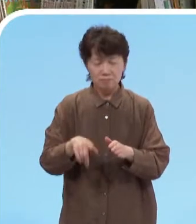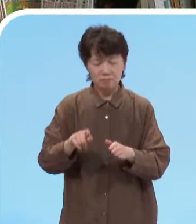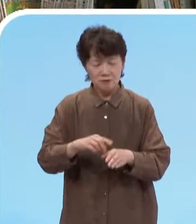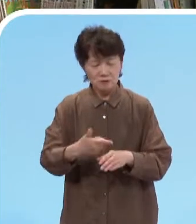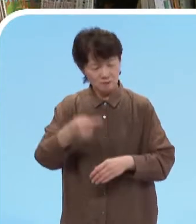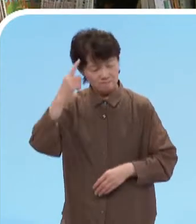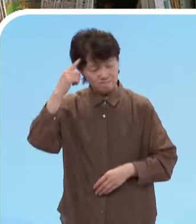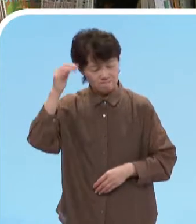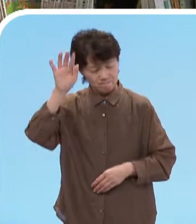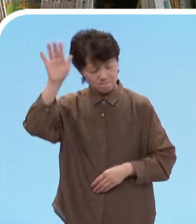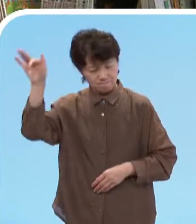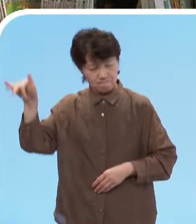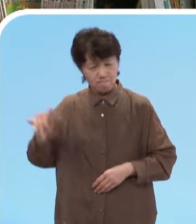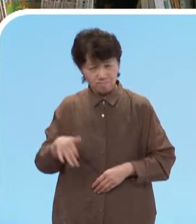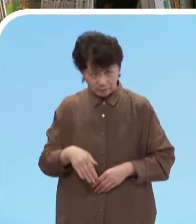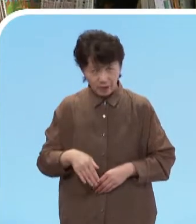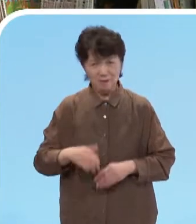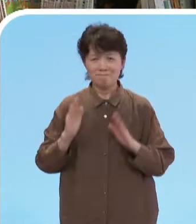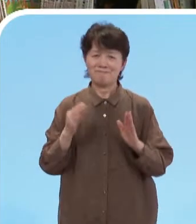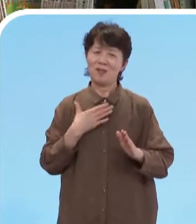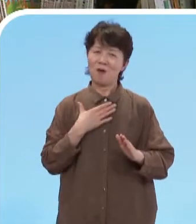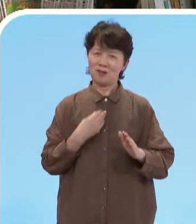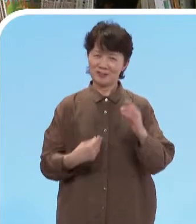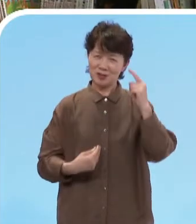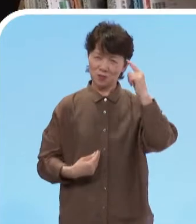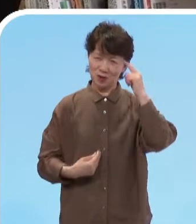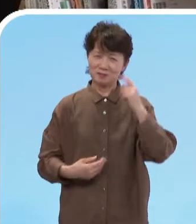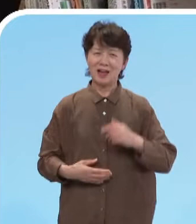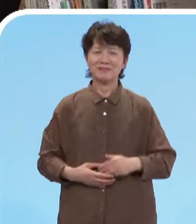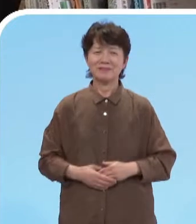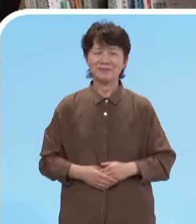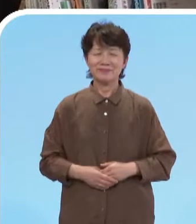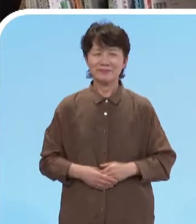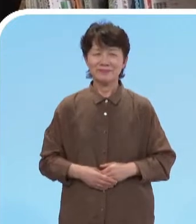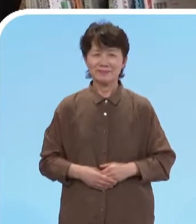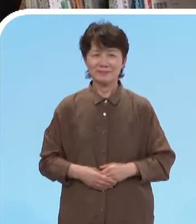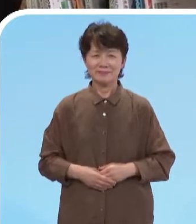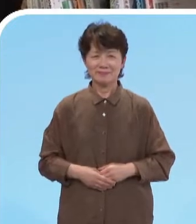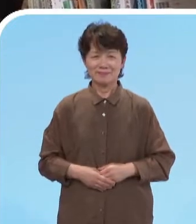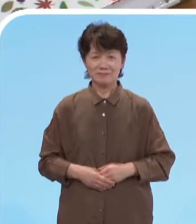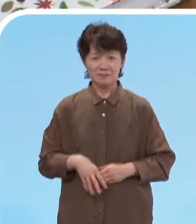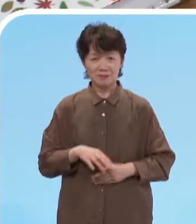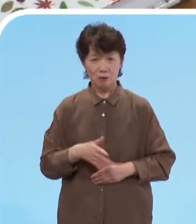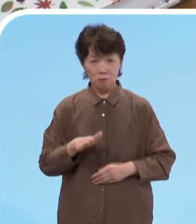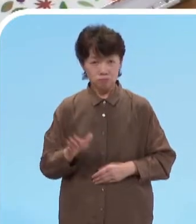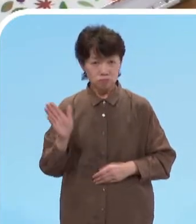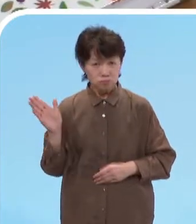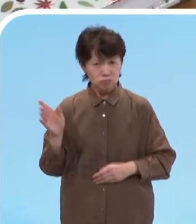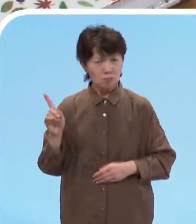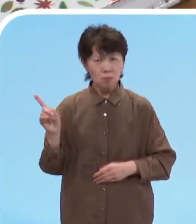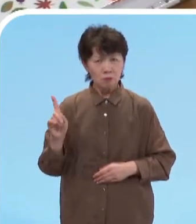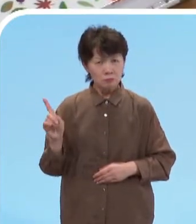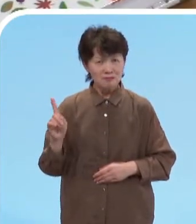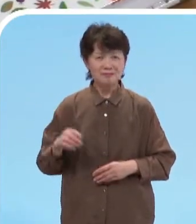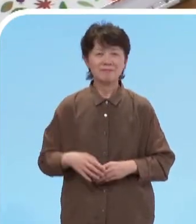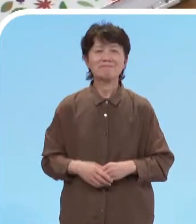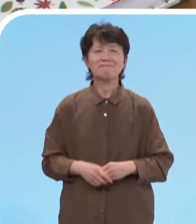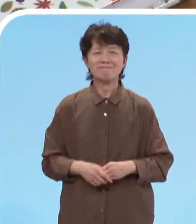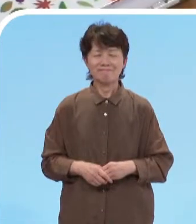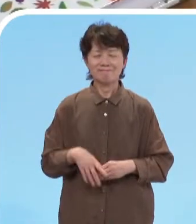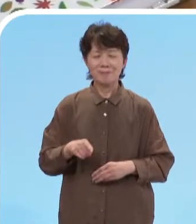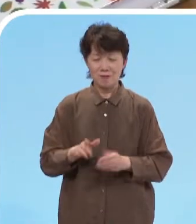して生きる力にしていただきたいと思います。 さあ、いろいろ置いてくださってますけど、例えばこれはどういう本